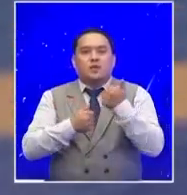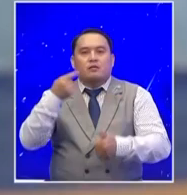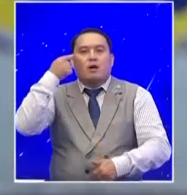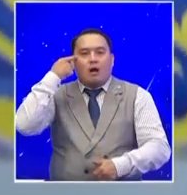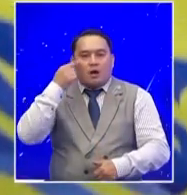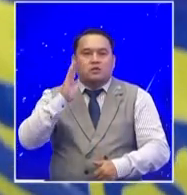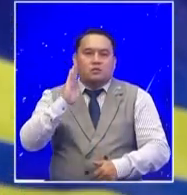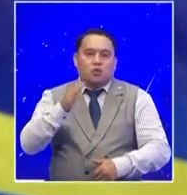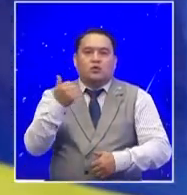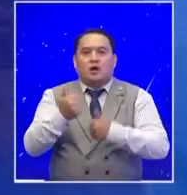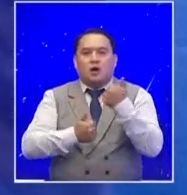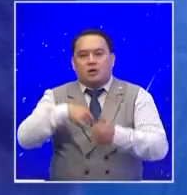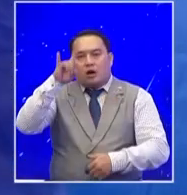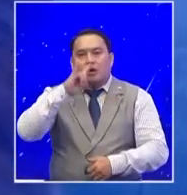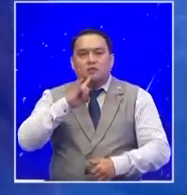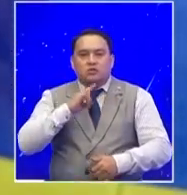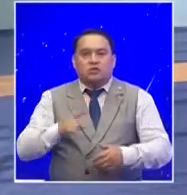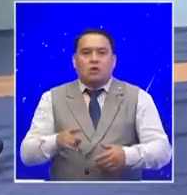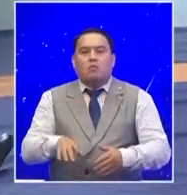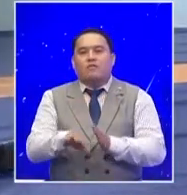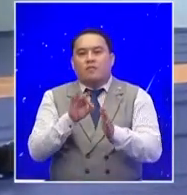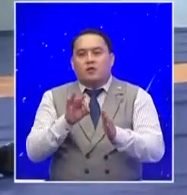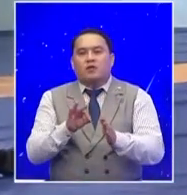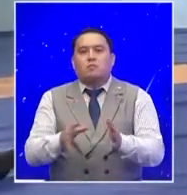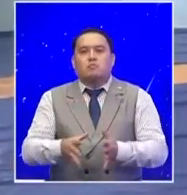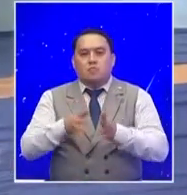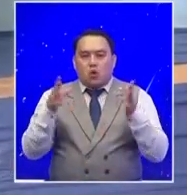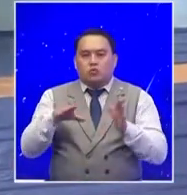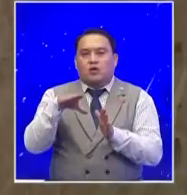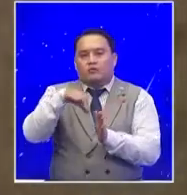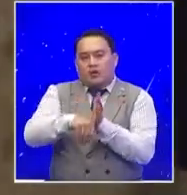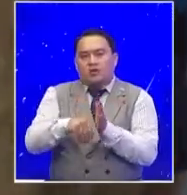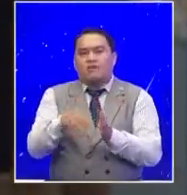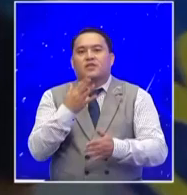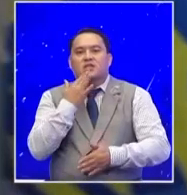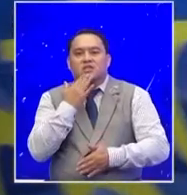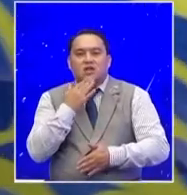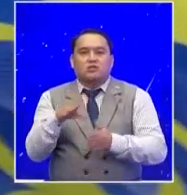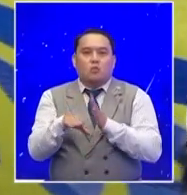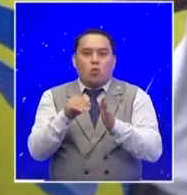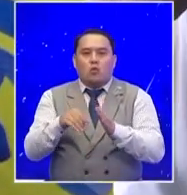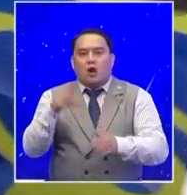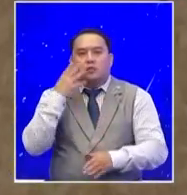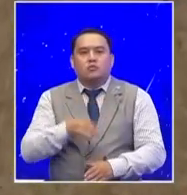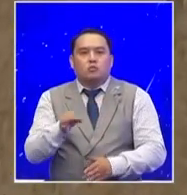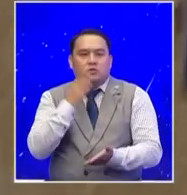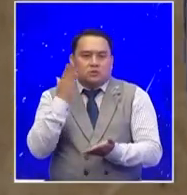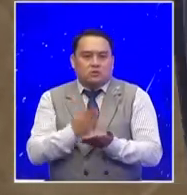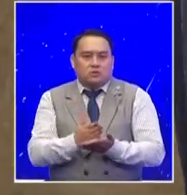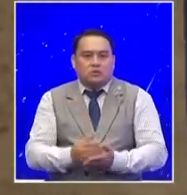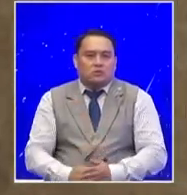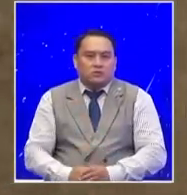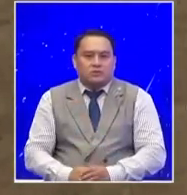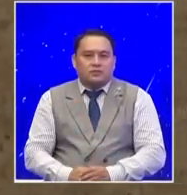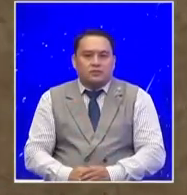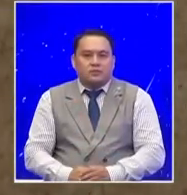Азии. Ставка на казахстанских борцов велика. Стоит отметить, в составе национальной сборной немало спортсменов из Алматинской области.